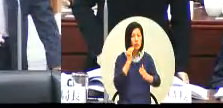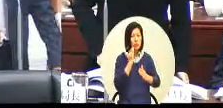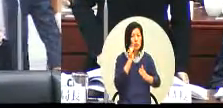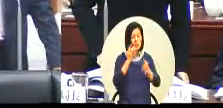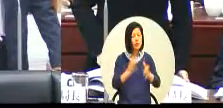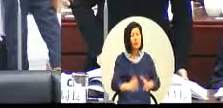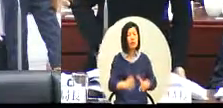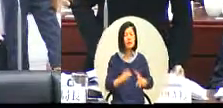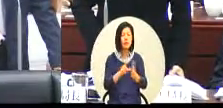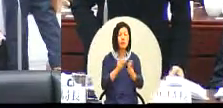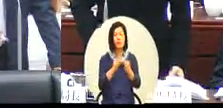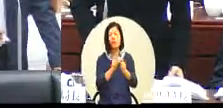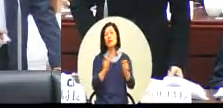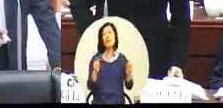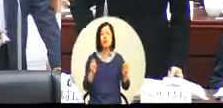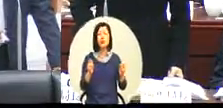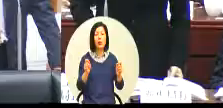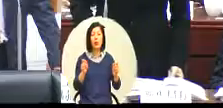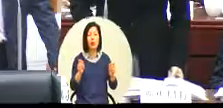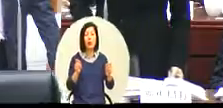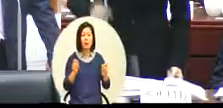这个长照站，要有多少？